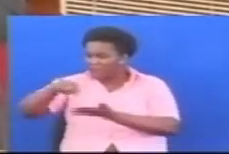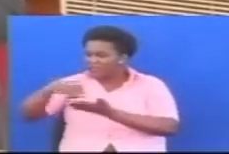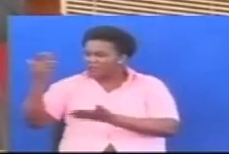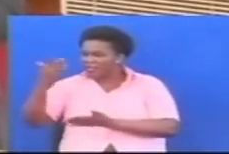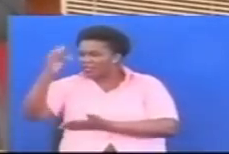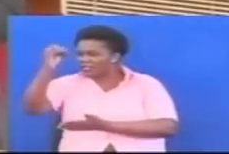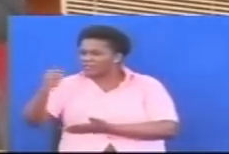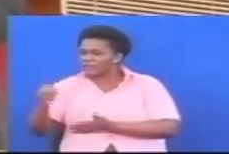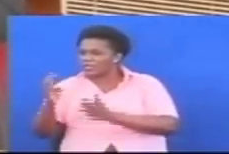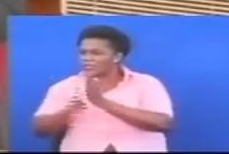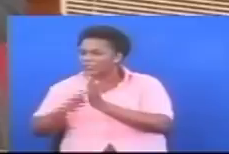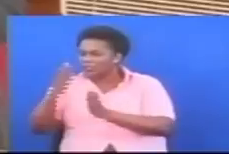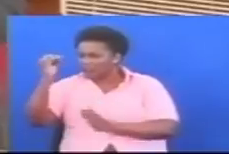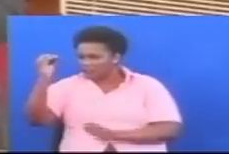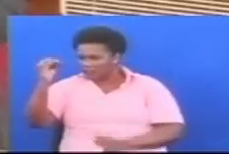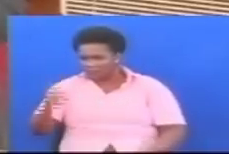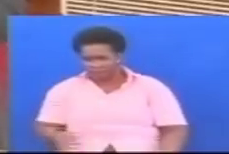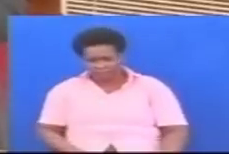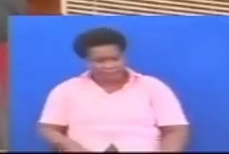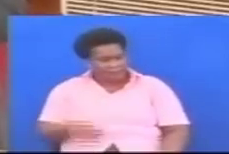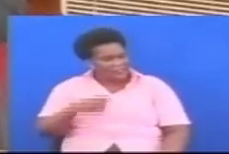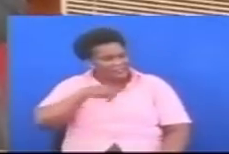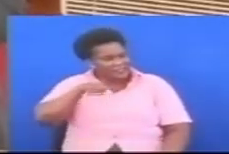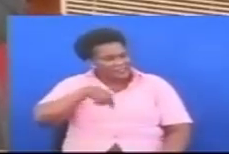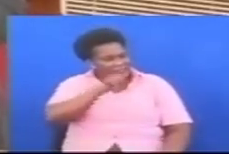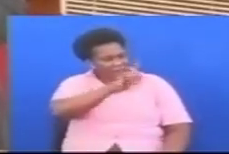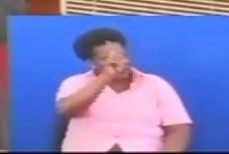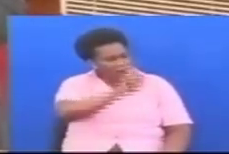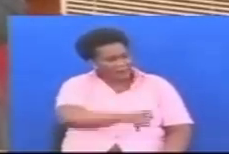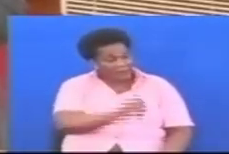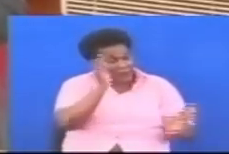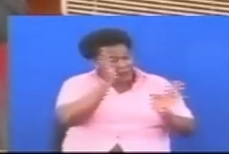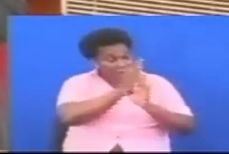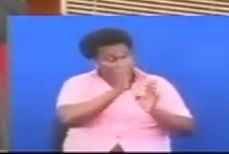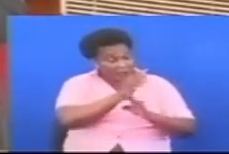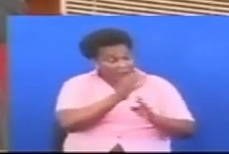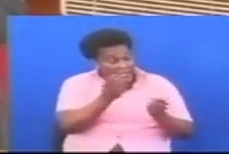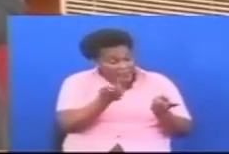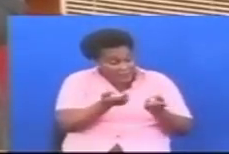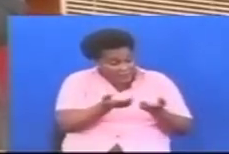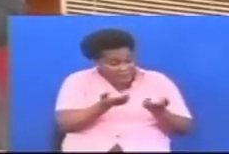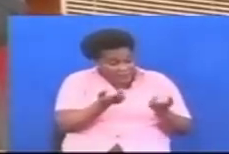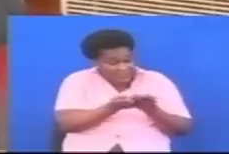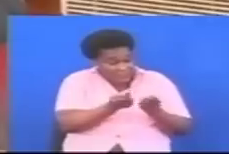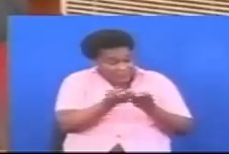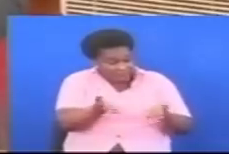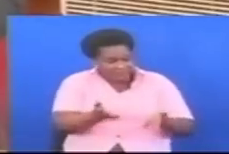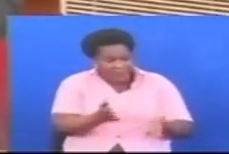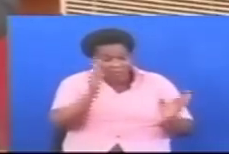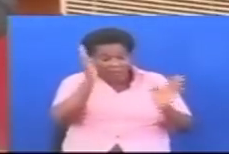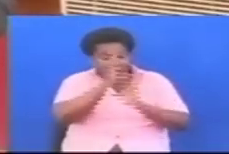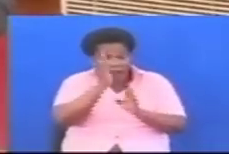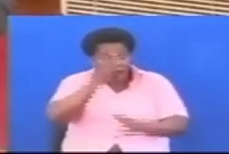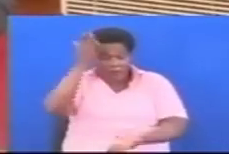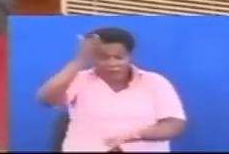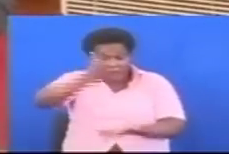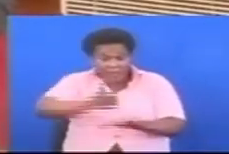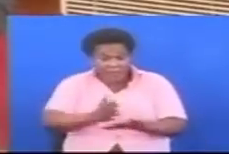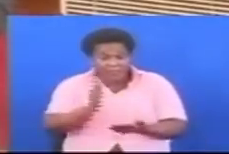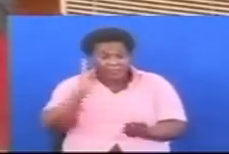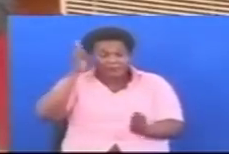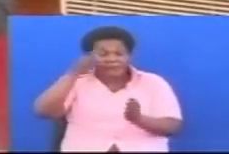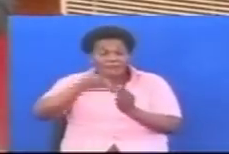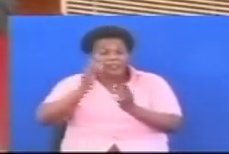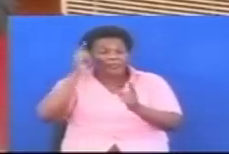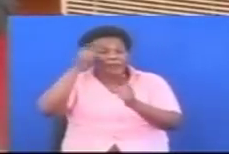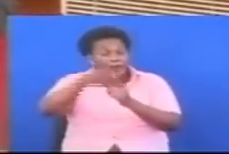90%. Kambi rasmi ya upinzani inauliza, je, kwa mwendo huu hadi hali halisi ya maji itafikia malengo yanayosemwa